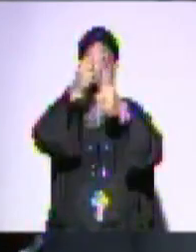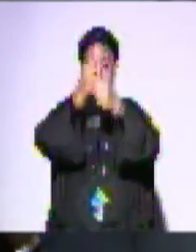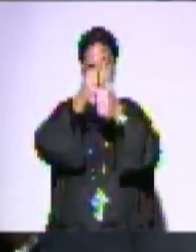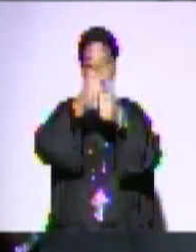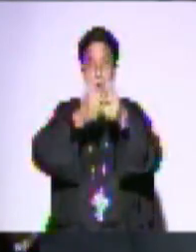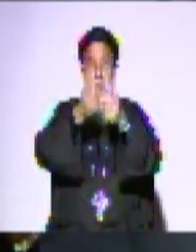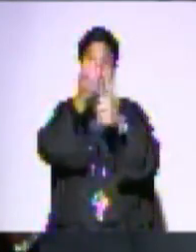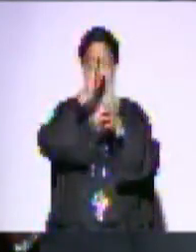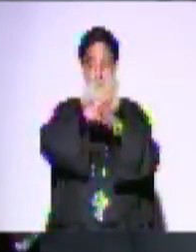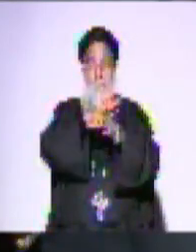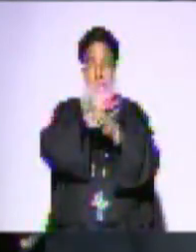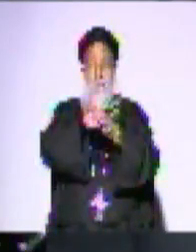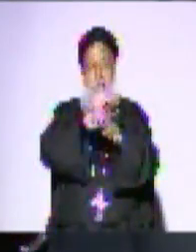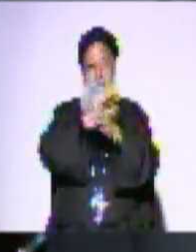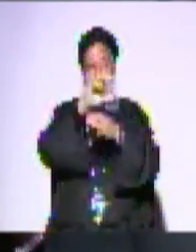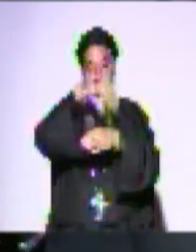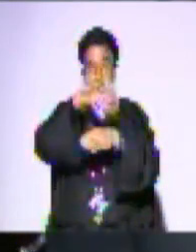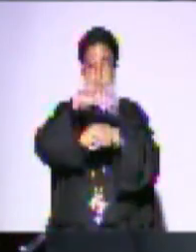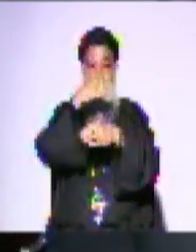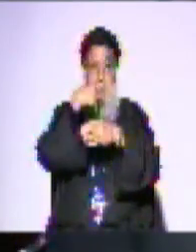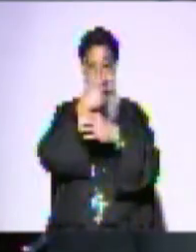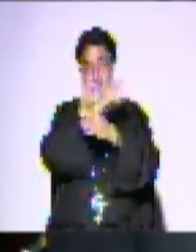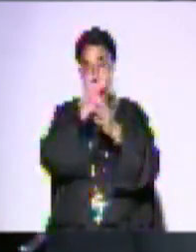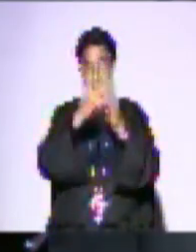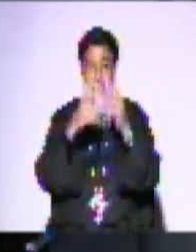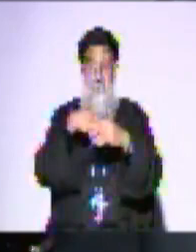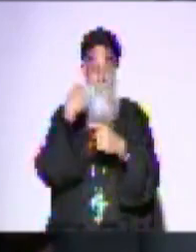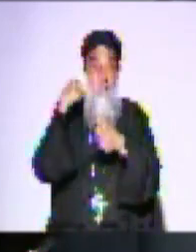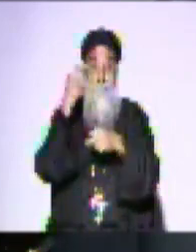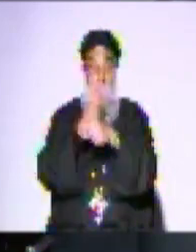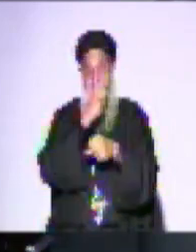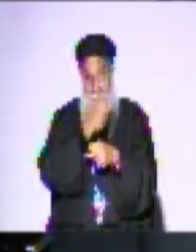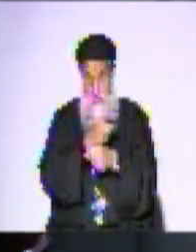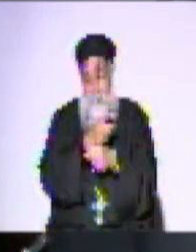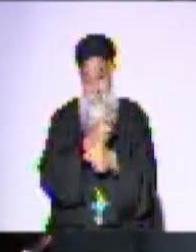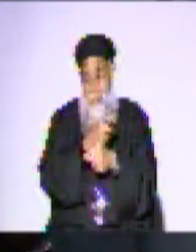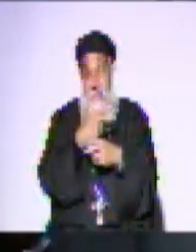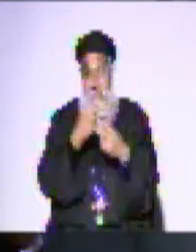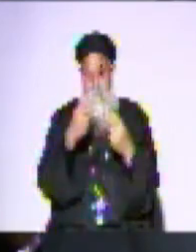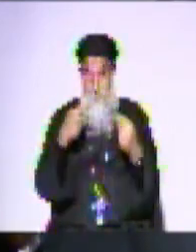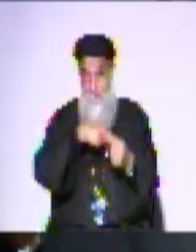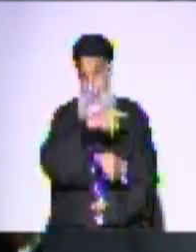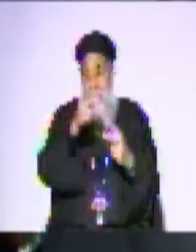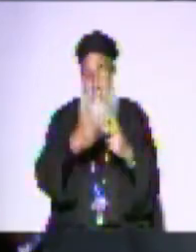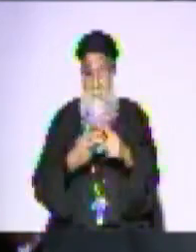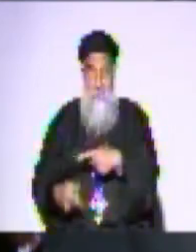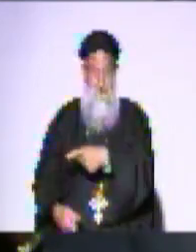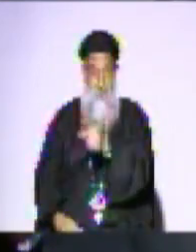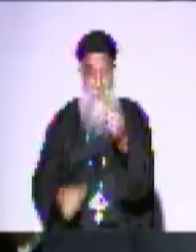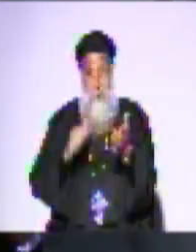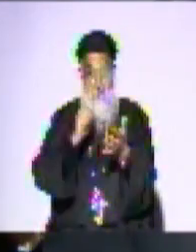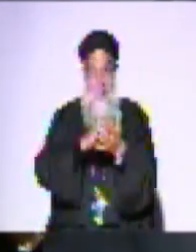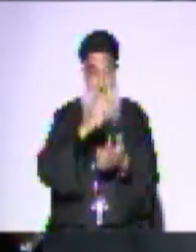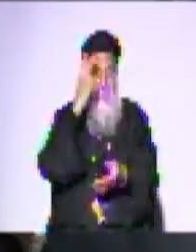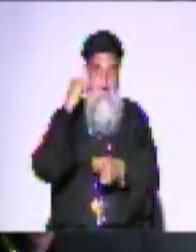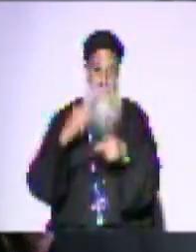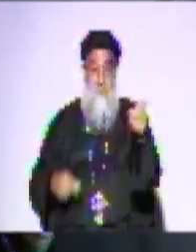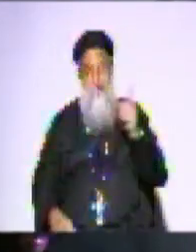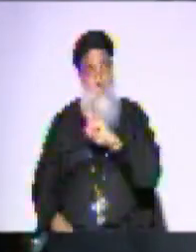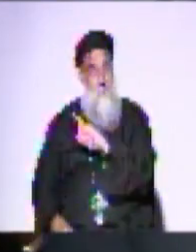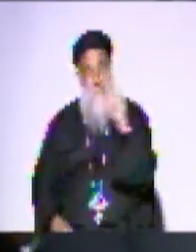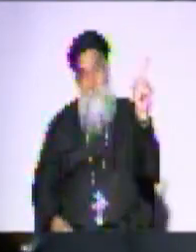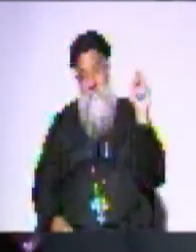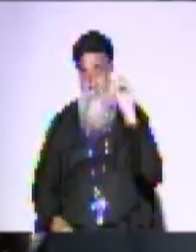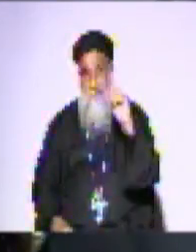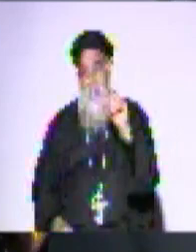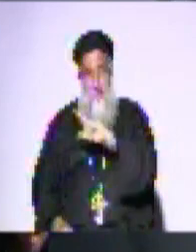في سلوام. فبيقول أتظنون أن هؤلاء كانوا مذنبين أكثر من جميع الناس الساكنين في أورشليم؟ كلا